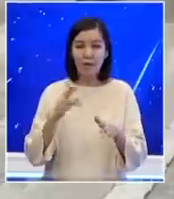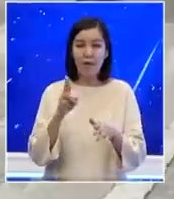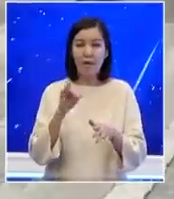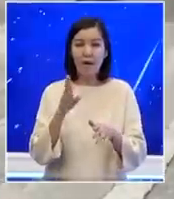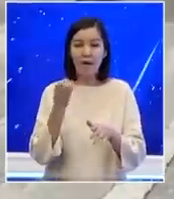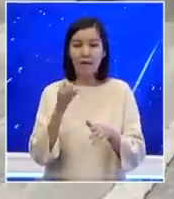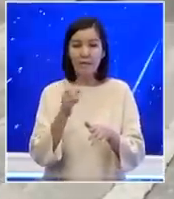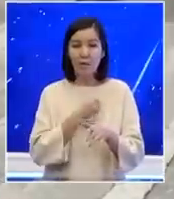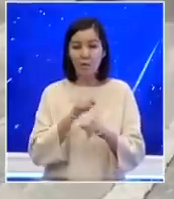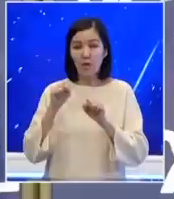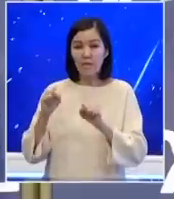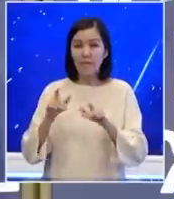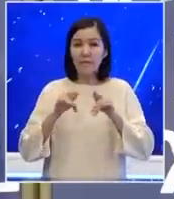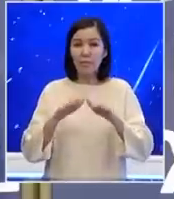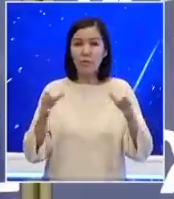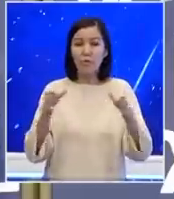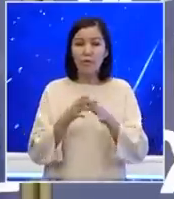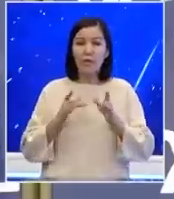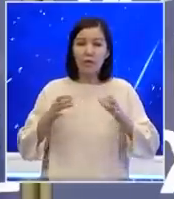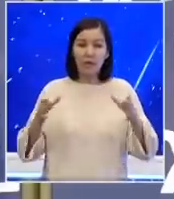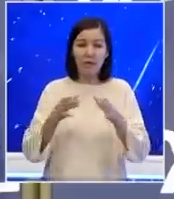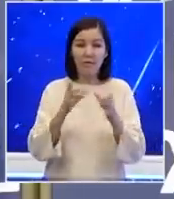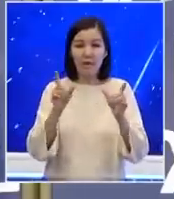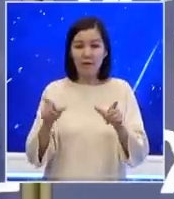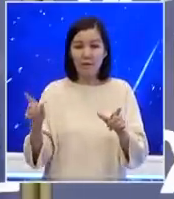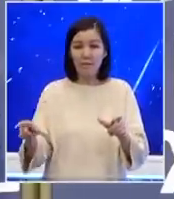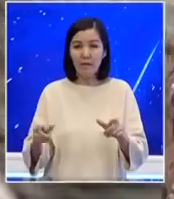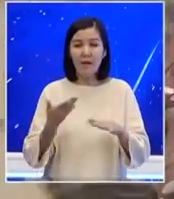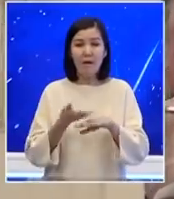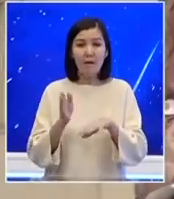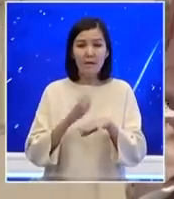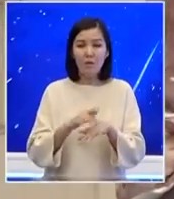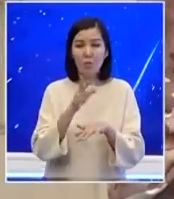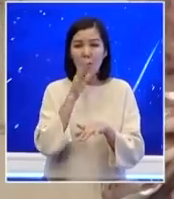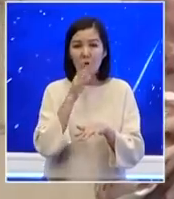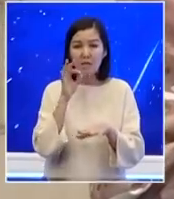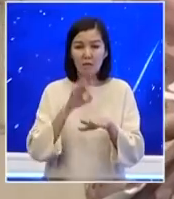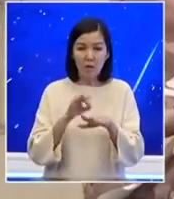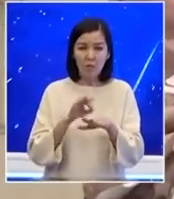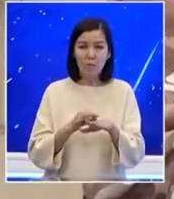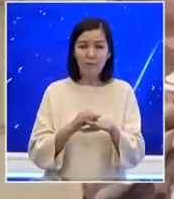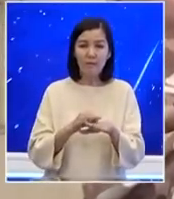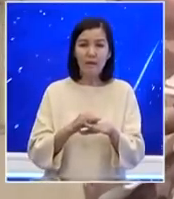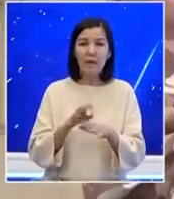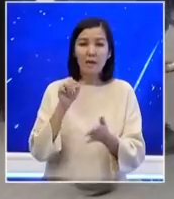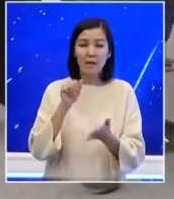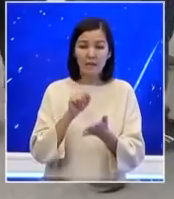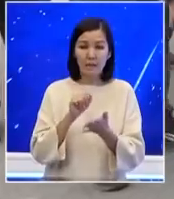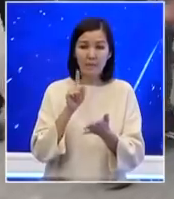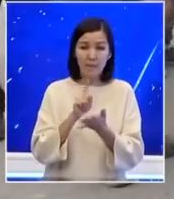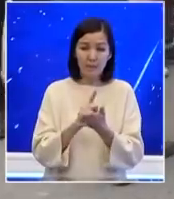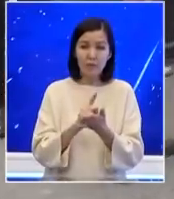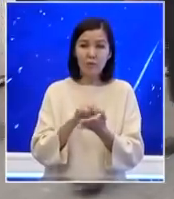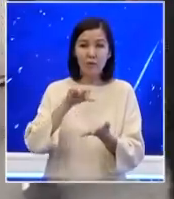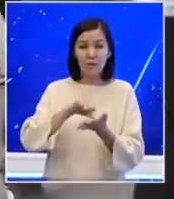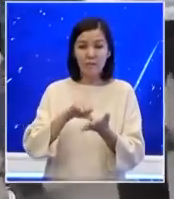қорғаныс істер жөніндегі бөлімшесіне жиналған азаматтар қандай қиын міндет болса да қасқақпай атқаруға сақадай сай. Солардың